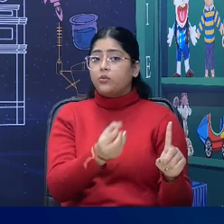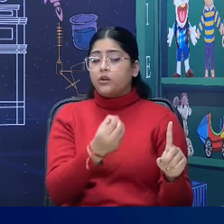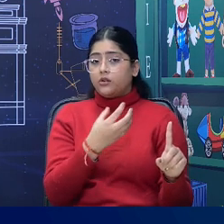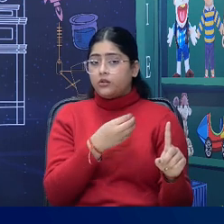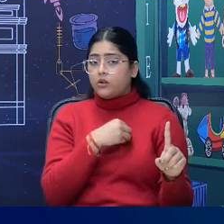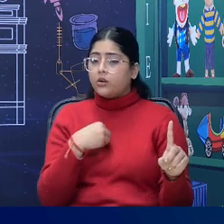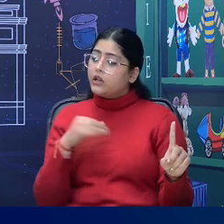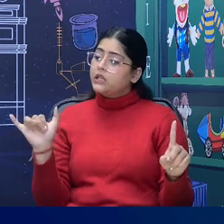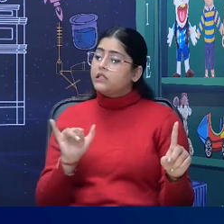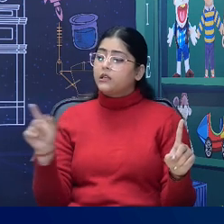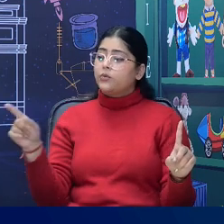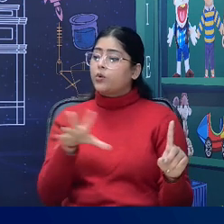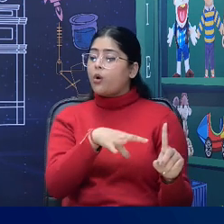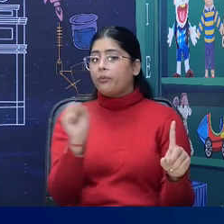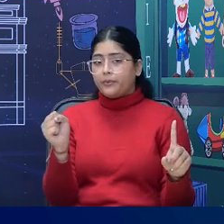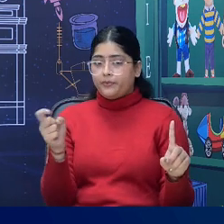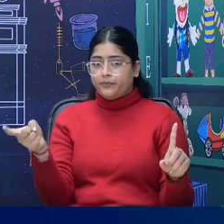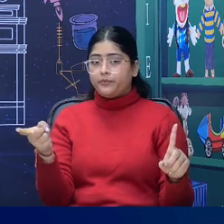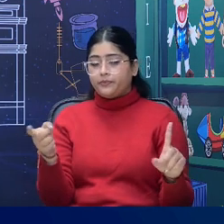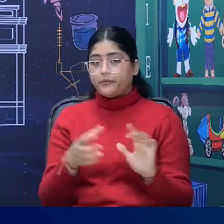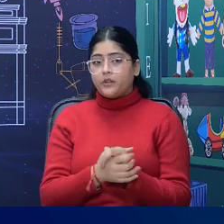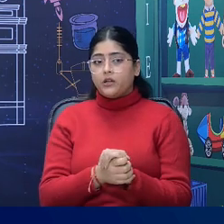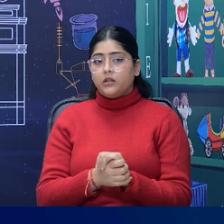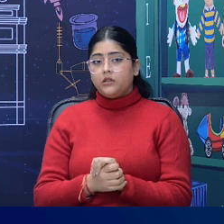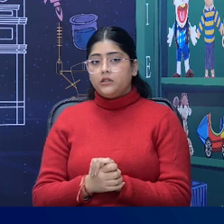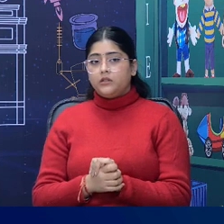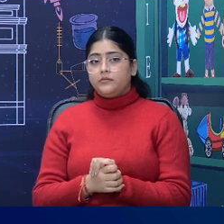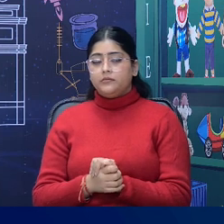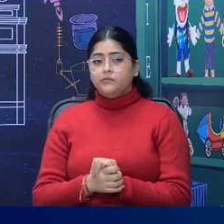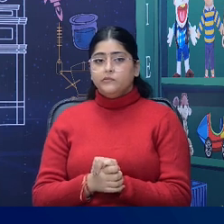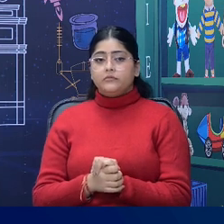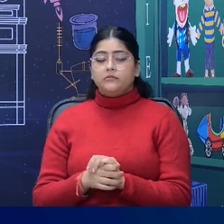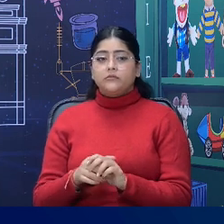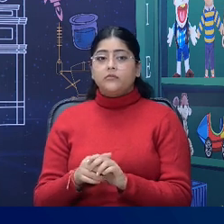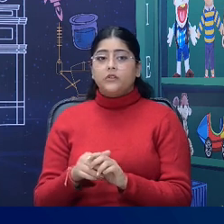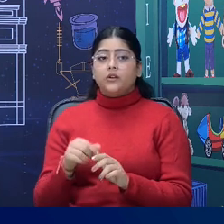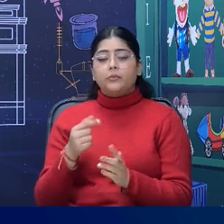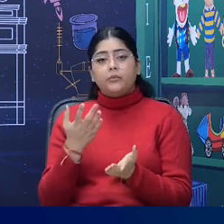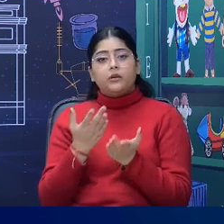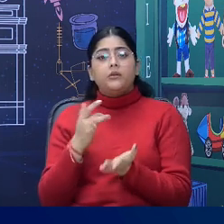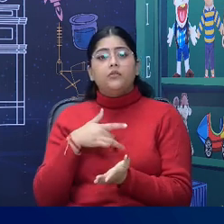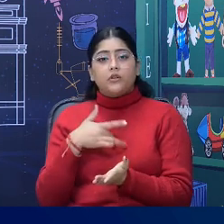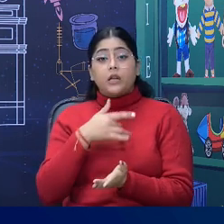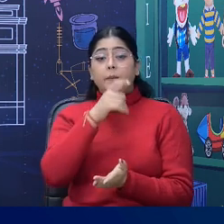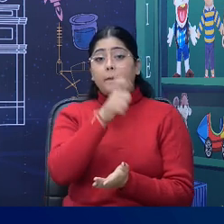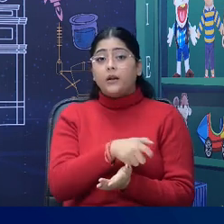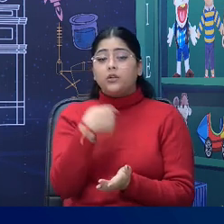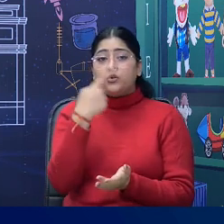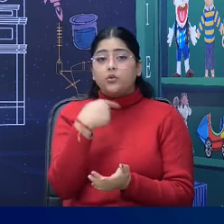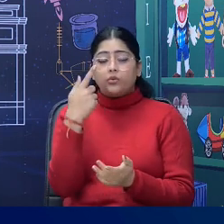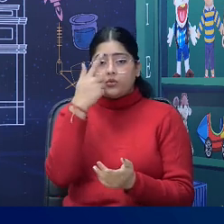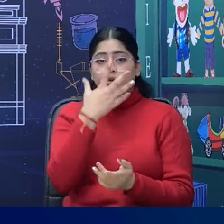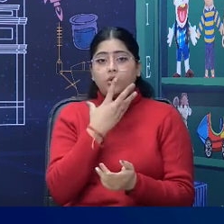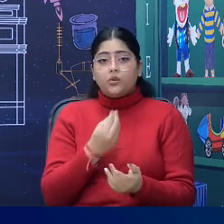स्किल होती है अब जैसे जो भव्य पुरुष थे जो उसका मित्र था हो सकता है कि वो बोलने में अच्छा वक्ता हो इसलिए वो